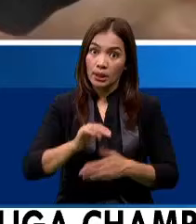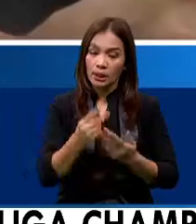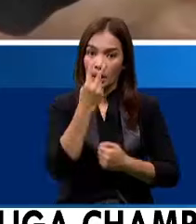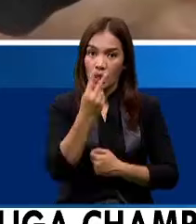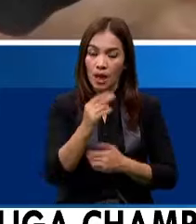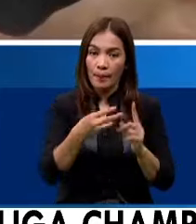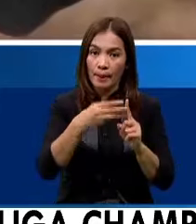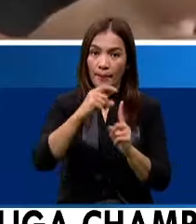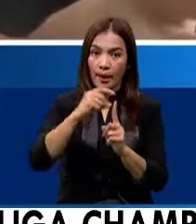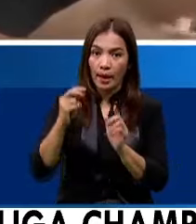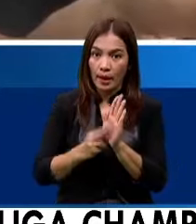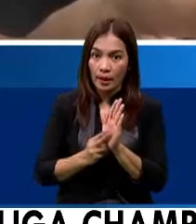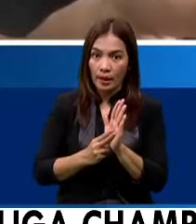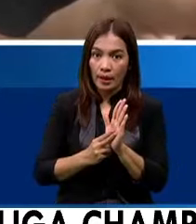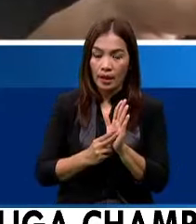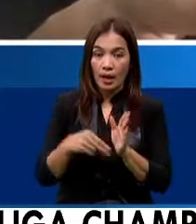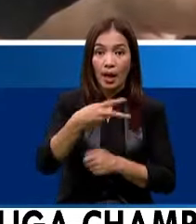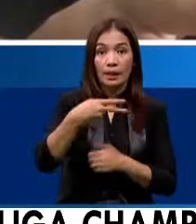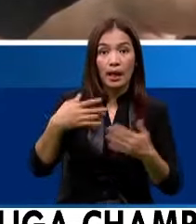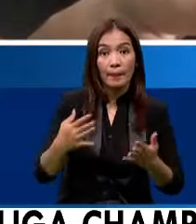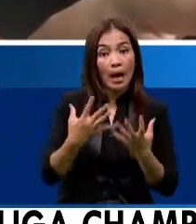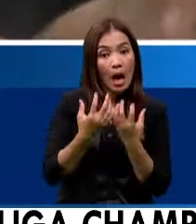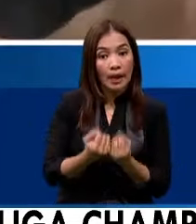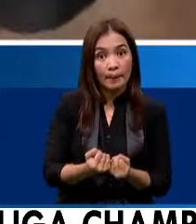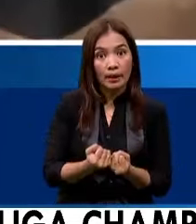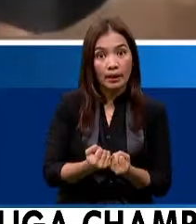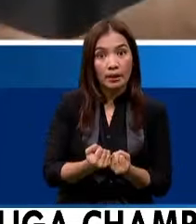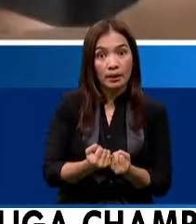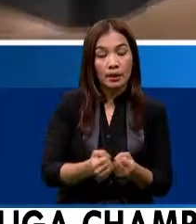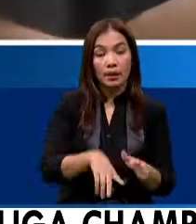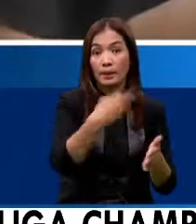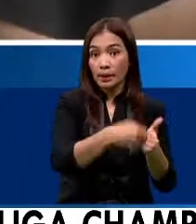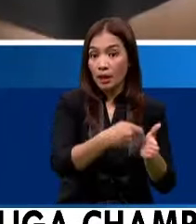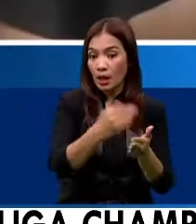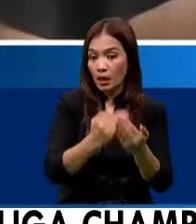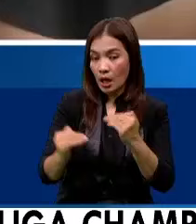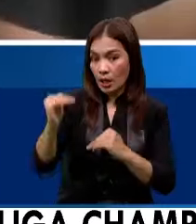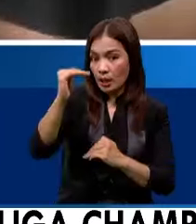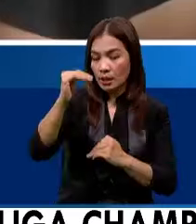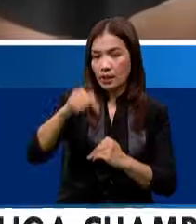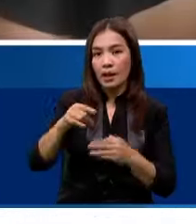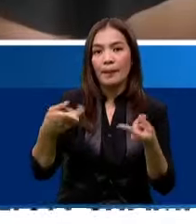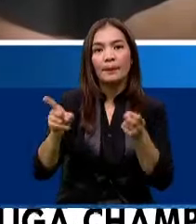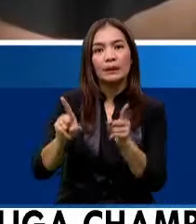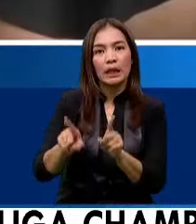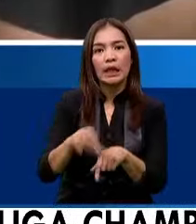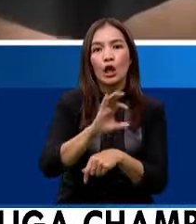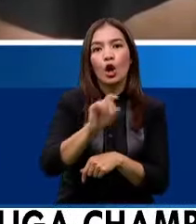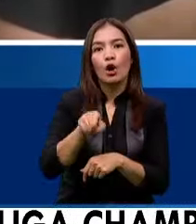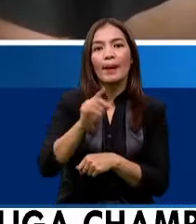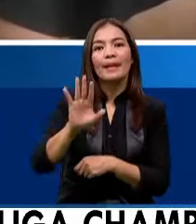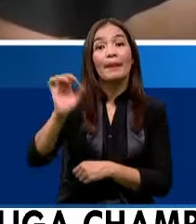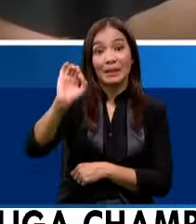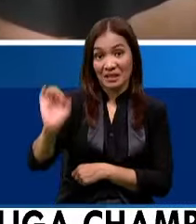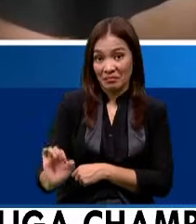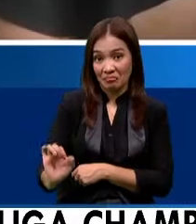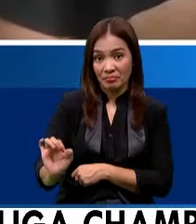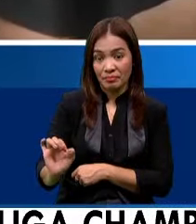nah eh artinya apa yang kita harapkan dari tax ratio mungkin bisa dinaik kan ee Bung Le menjadi 0,5% nah ini